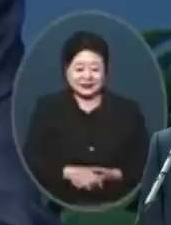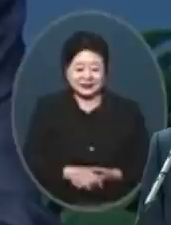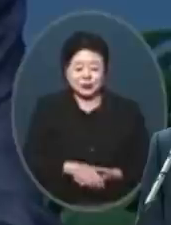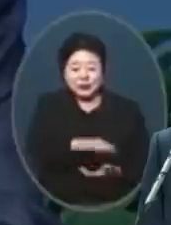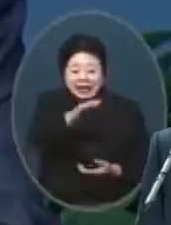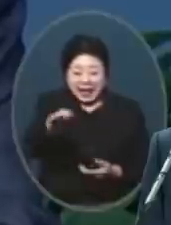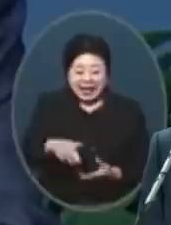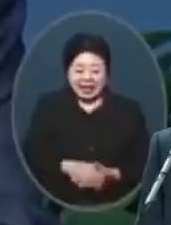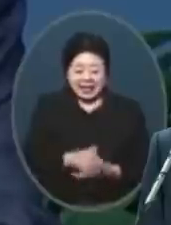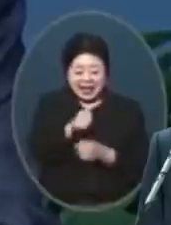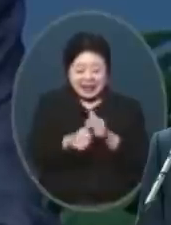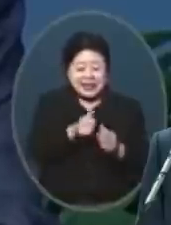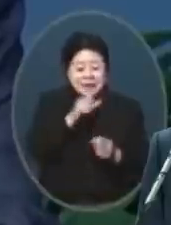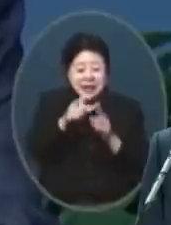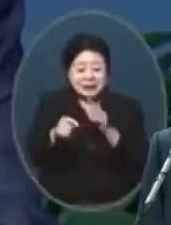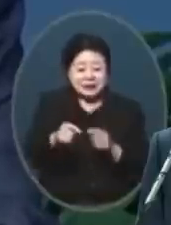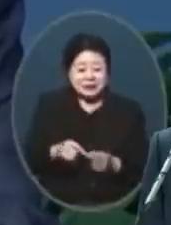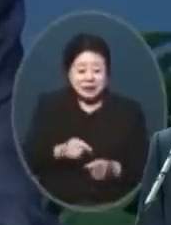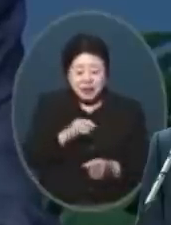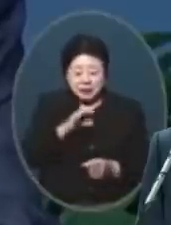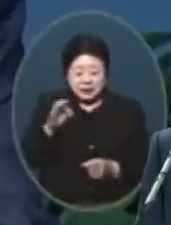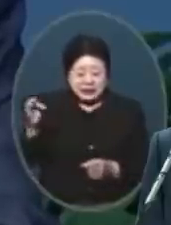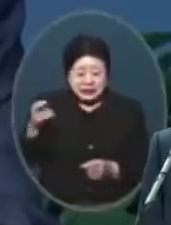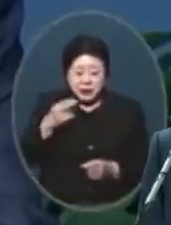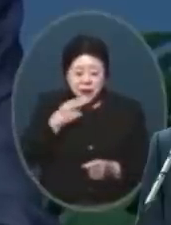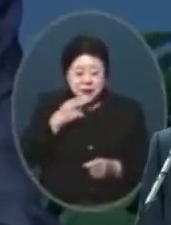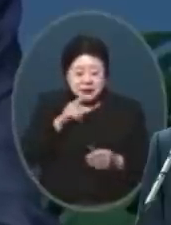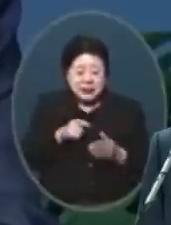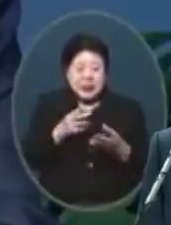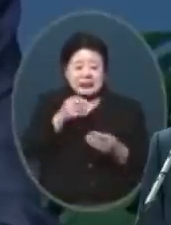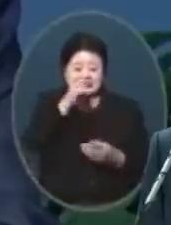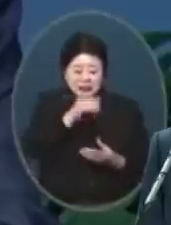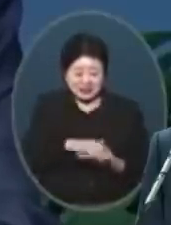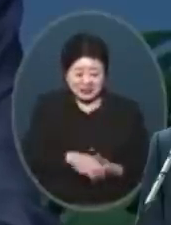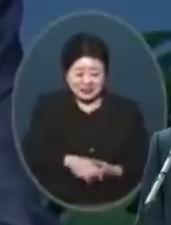우리가 하나님 말씀을 입으로 시인하지 않을 때가 많습니다.